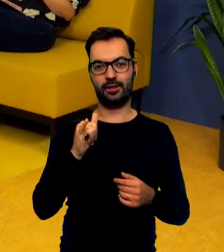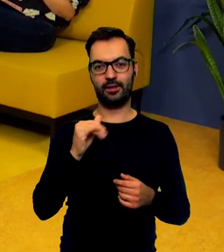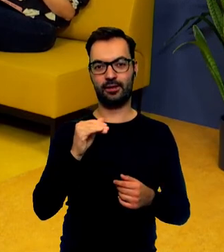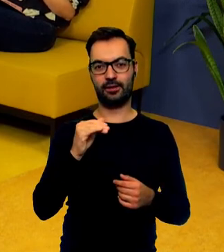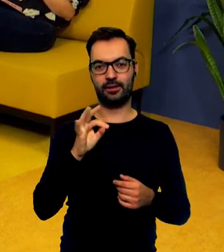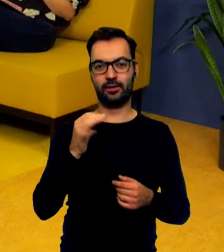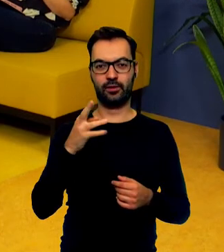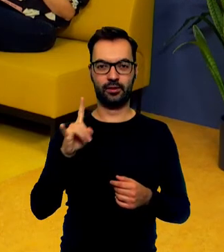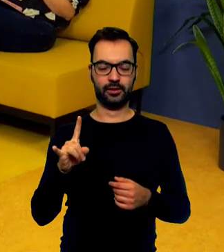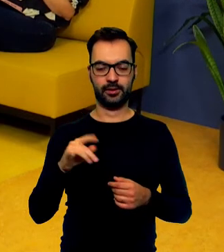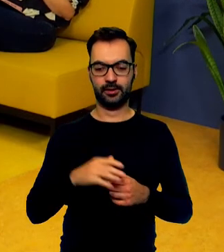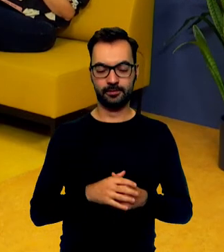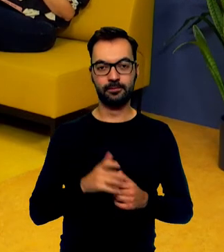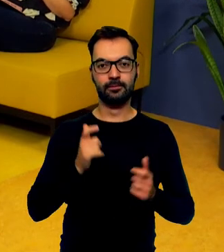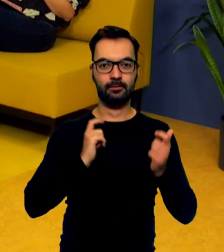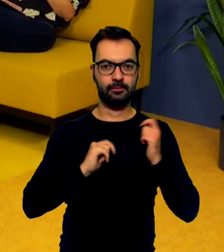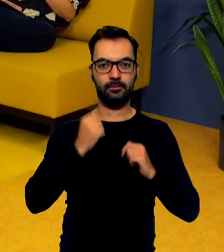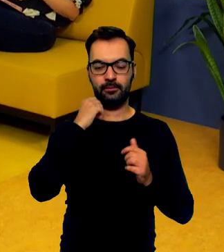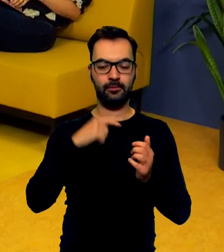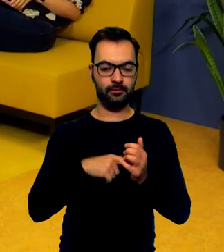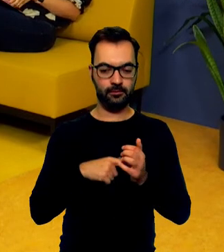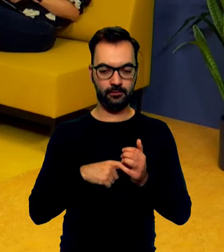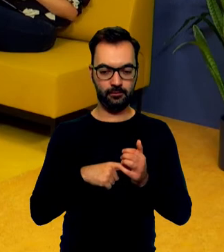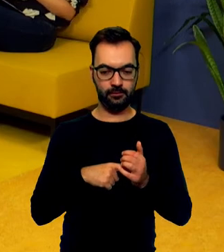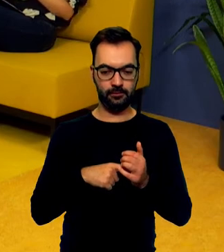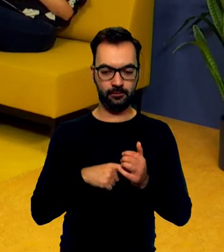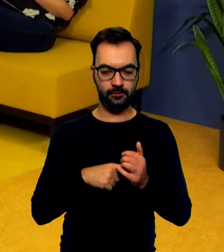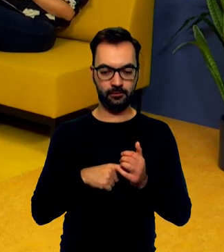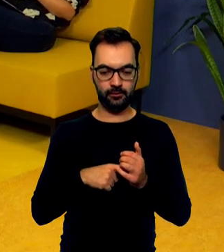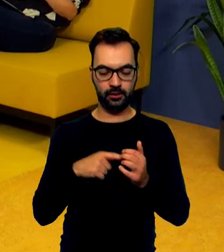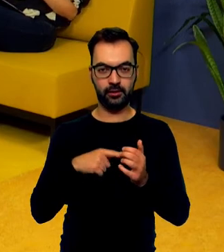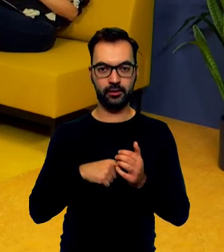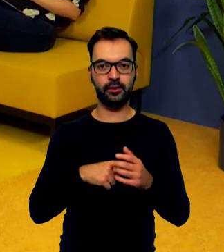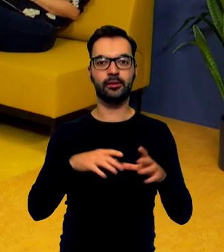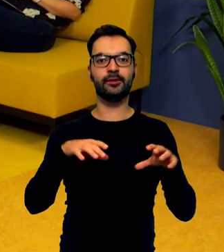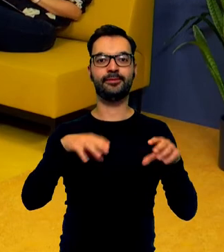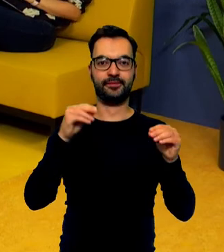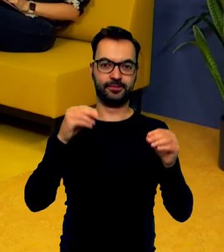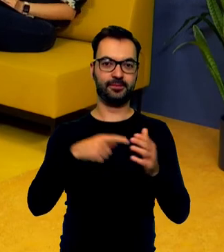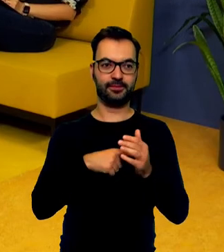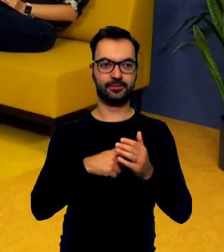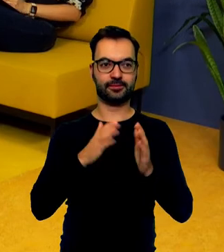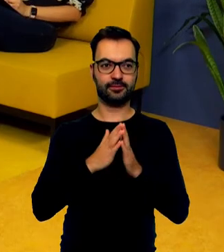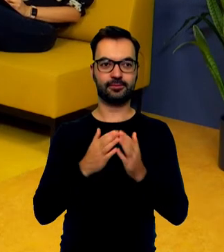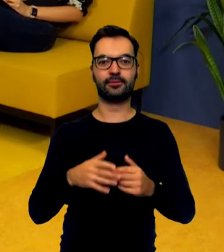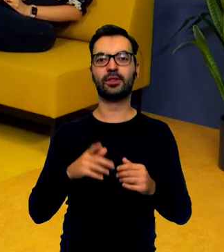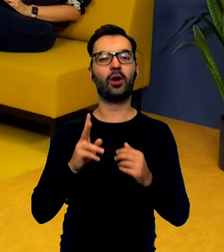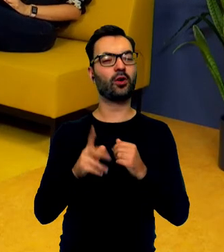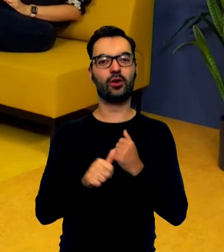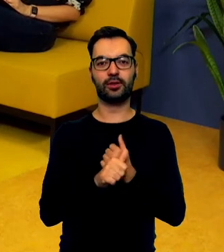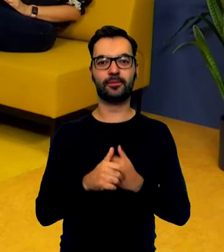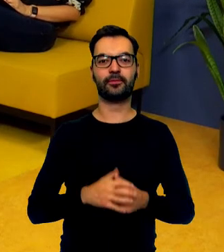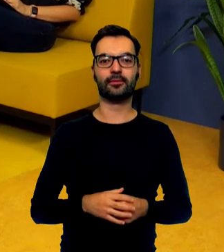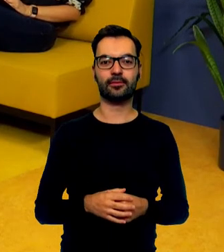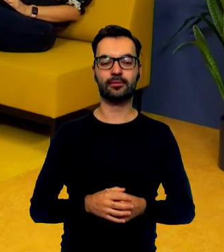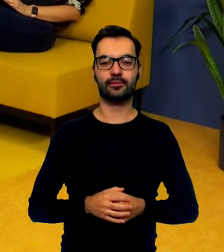dziękujesz w zasadzie na dzień dobry, tym, od których w pewien sposób ta książka Reguły na czas chaosu się zaczęła. O kim mowa?